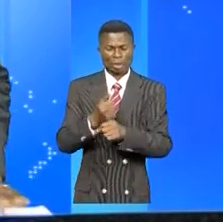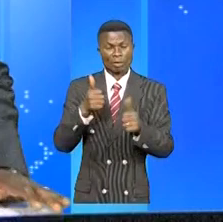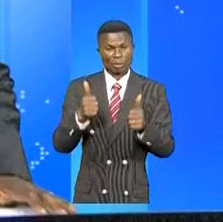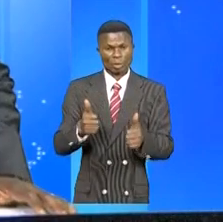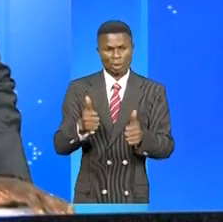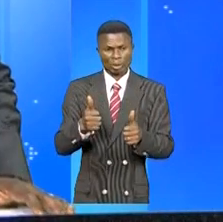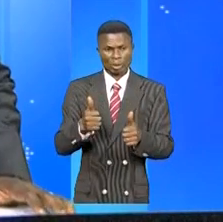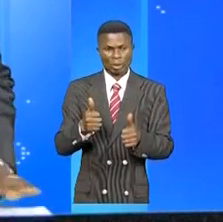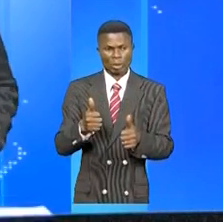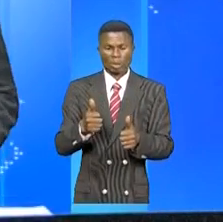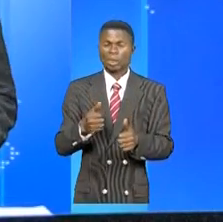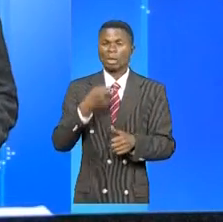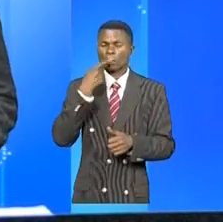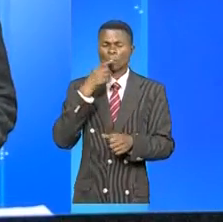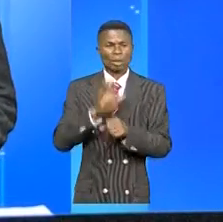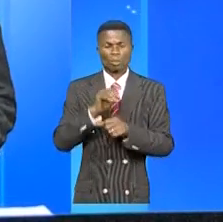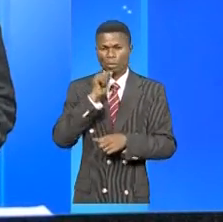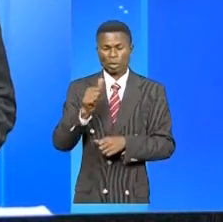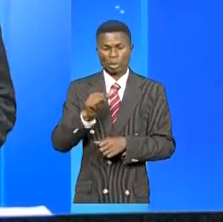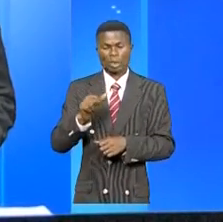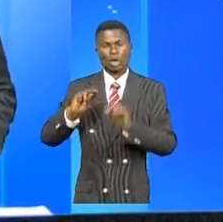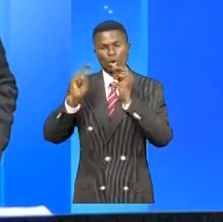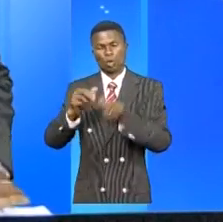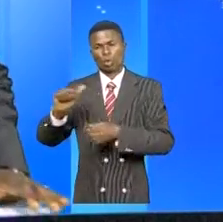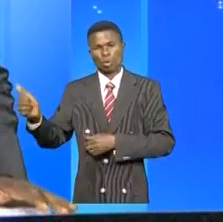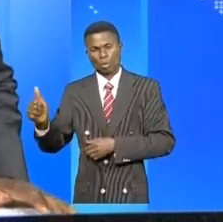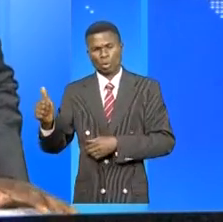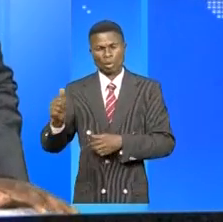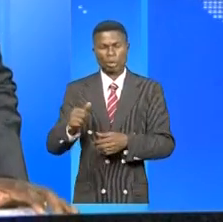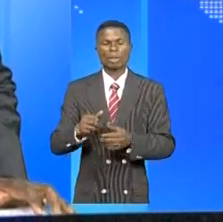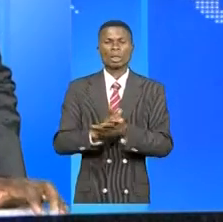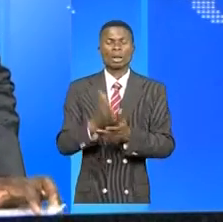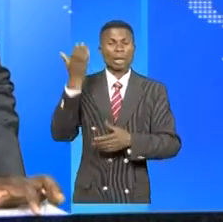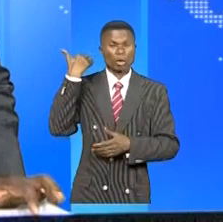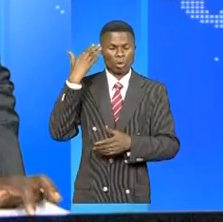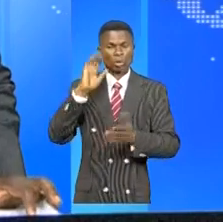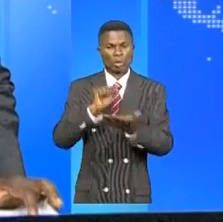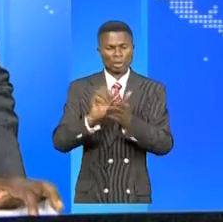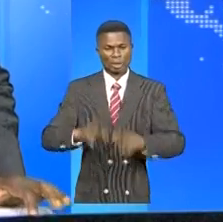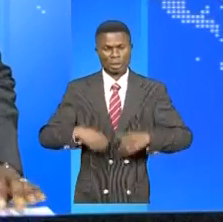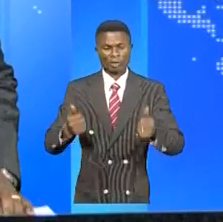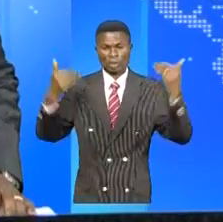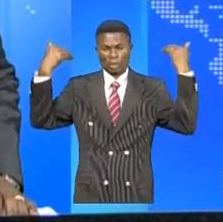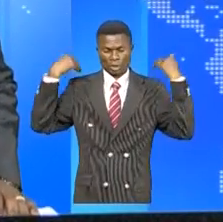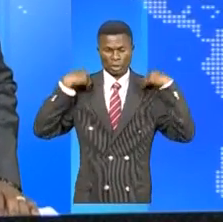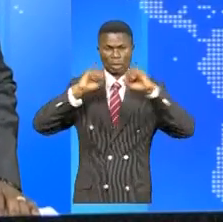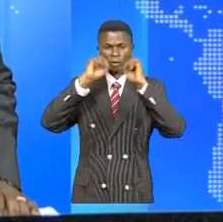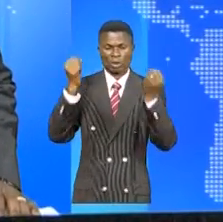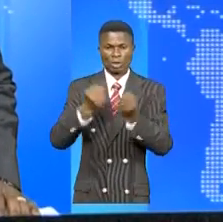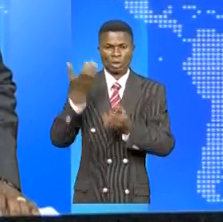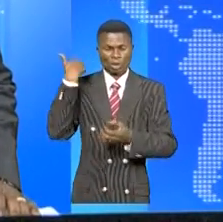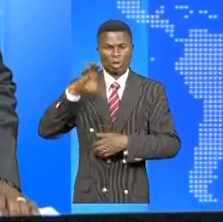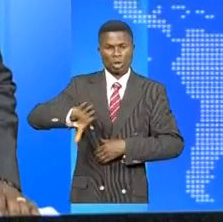contrat, on ne peut pas en dire autant. Pour l'autre partie, est-il que l'eau, c'est la vie et les dirigeants de la Régie des Eaux s'activent pour jouer le